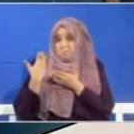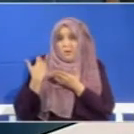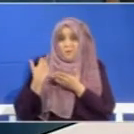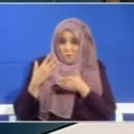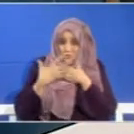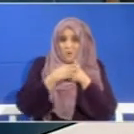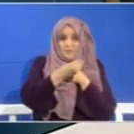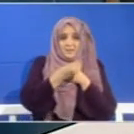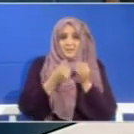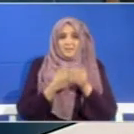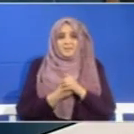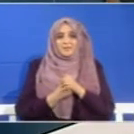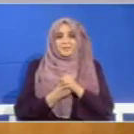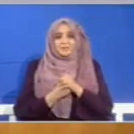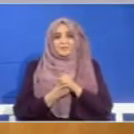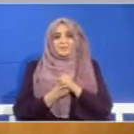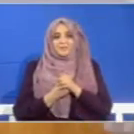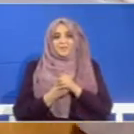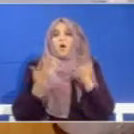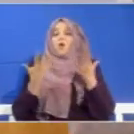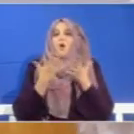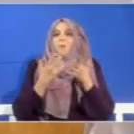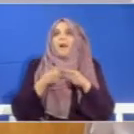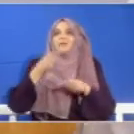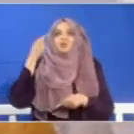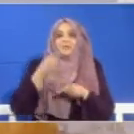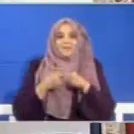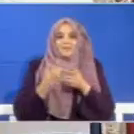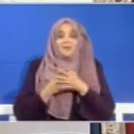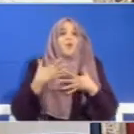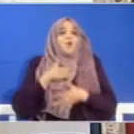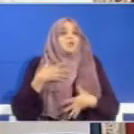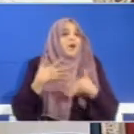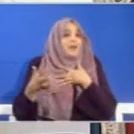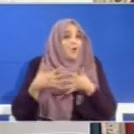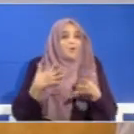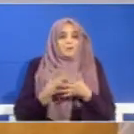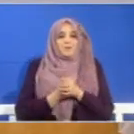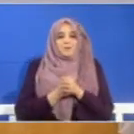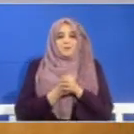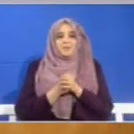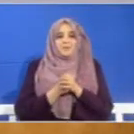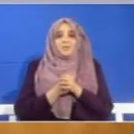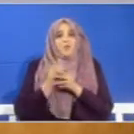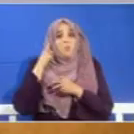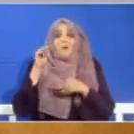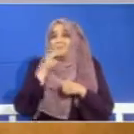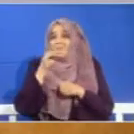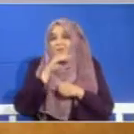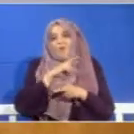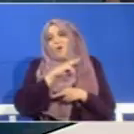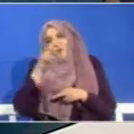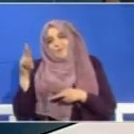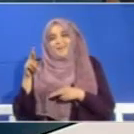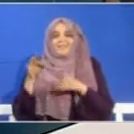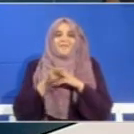منذ لحظات فقط أو دقائق. نعم. يعني كيف يقضي يومه من السعادة، من السرور، ومن استعجال الساعة متى